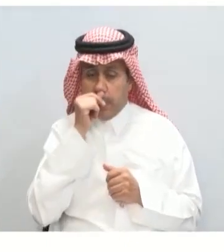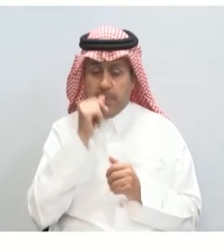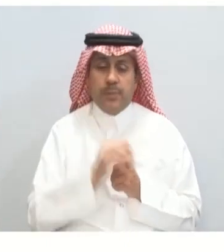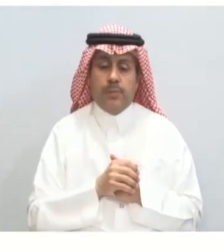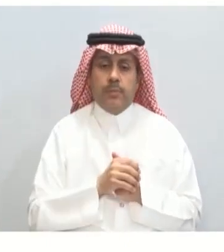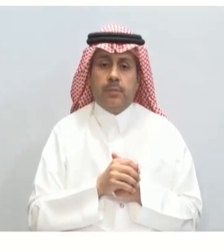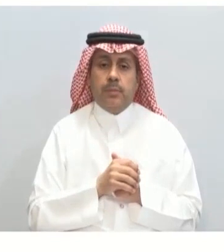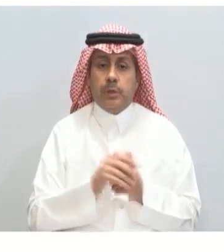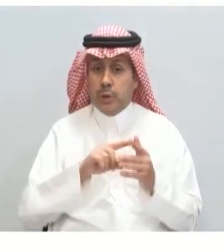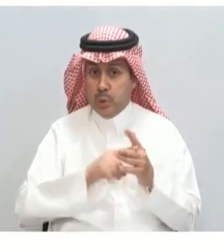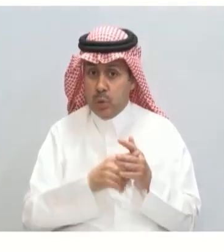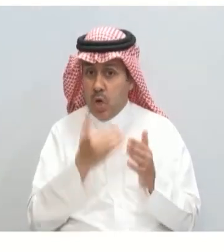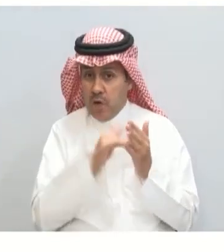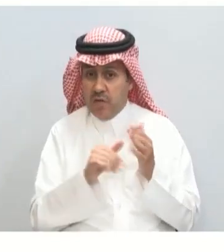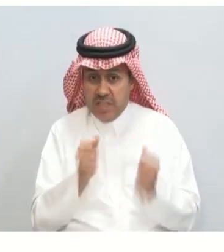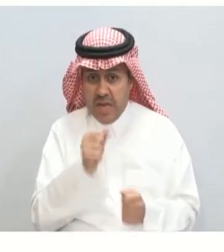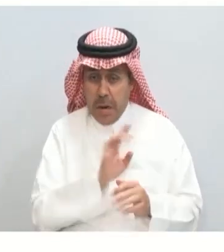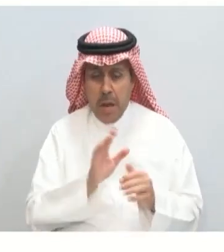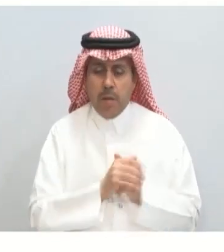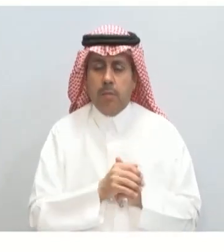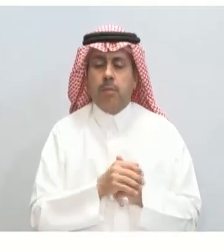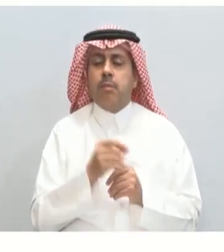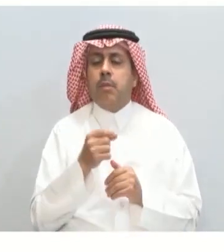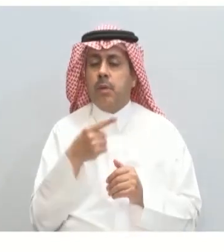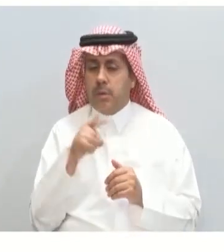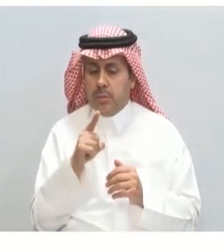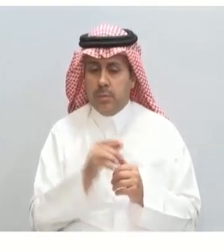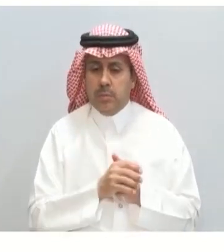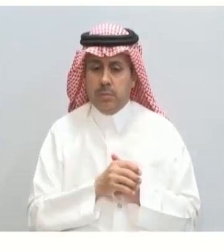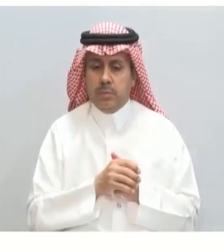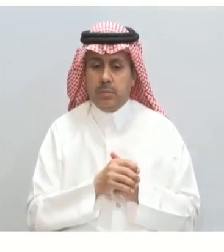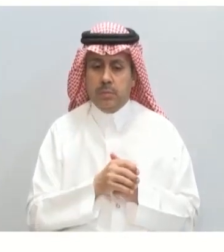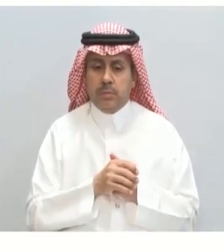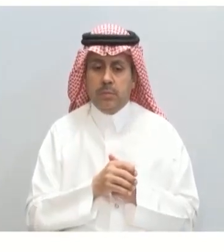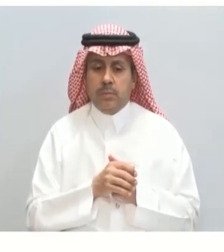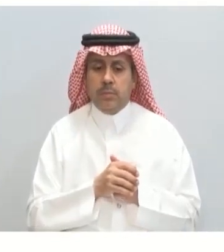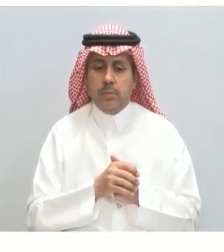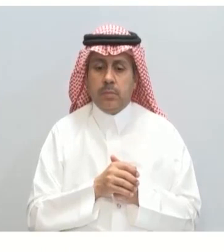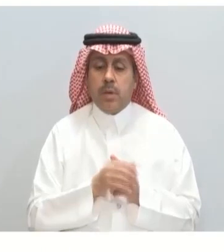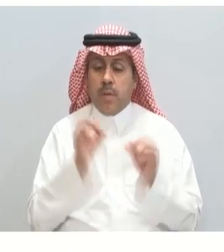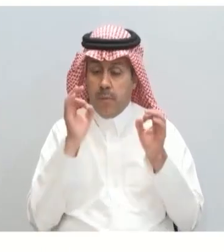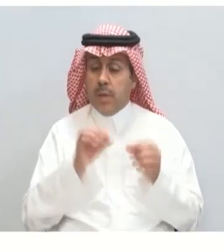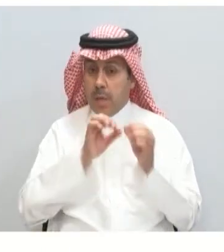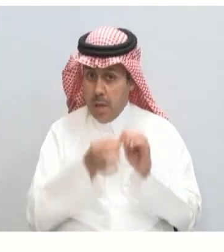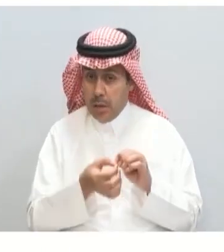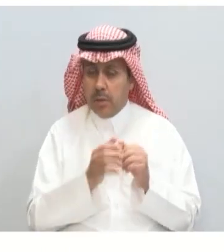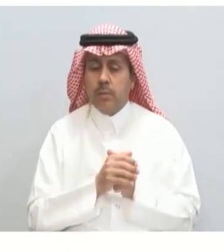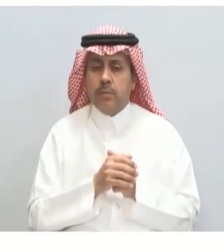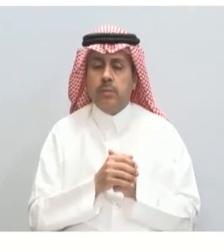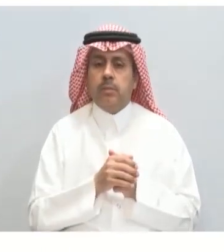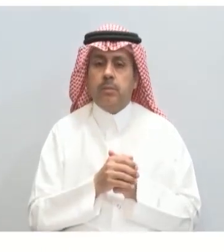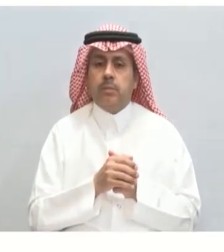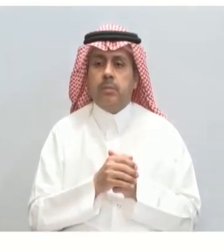مثلا ان تصنع نصف سياره او سياره ونصف وبتالي لابد ان نضع هذا القيد ايضا لدينا قيد وهو ما يتعلق